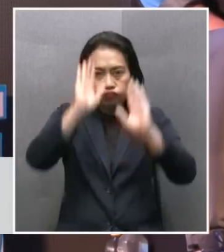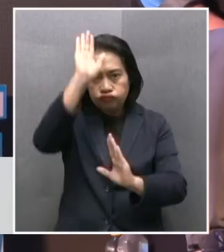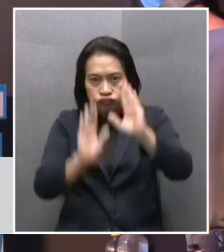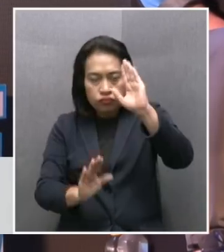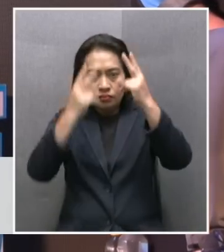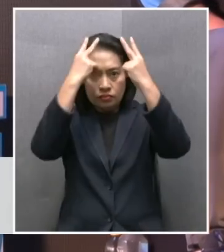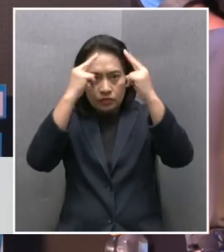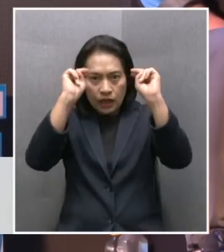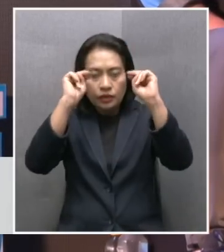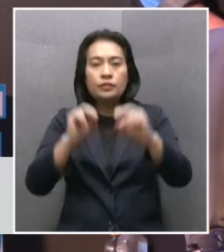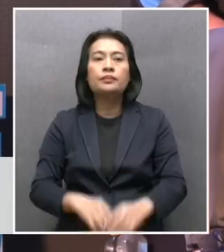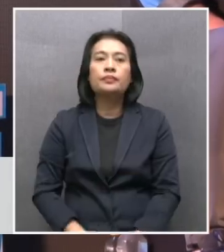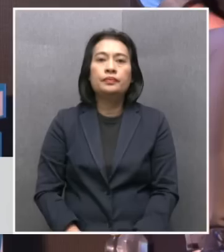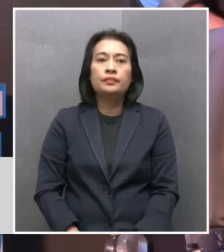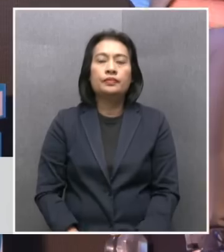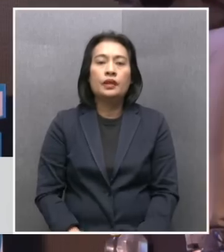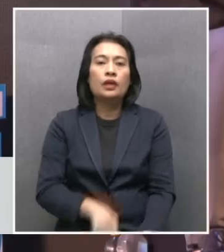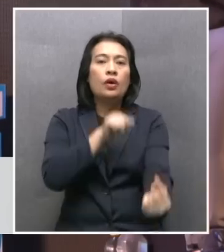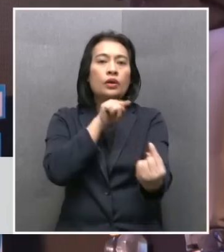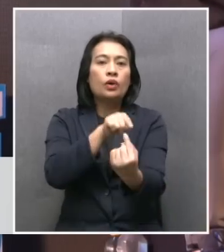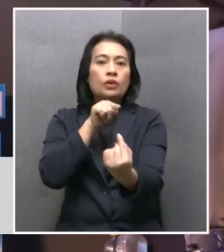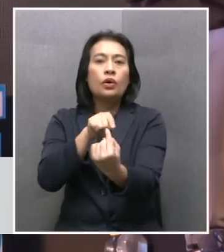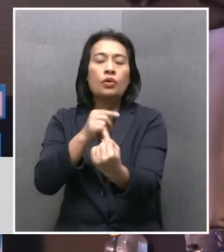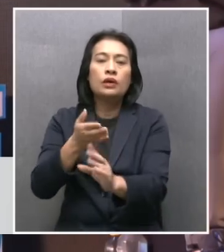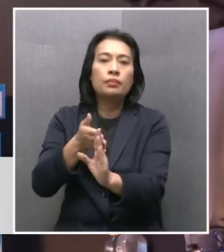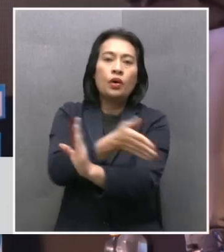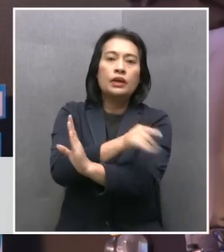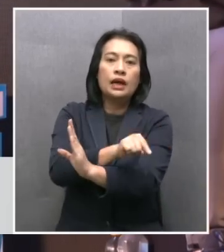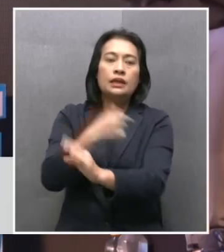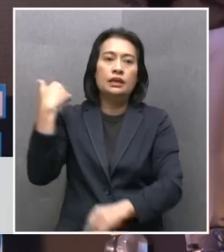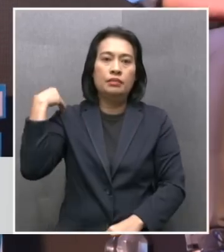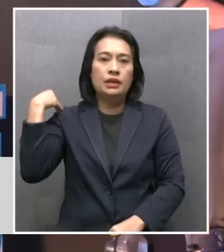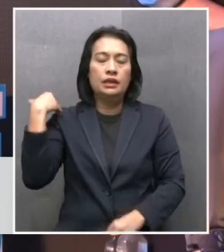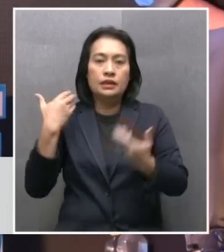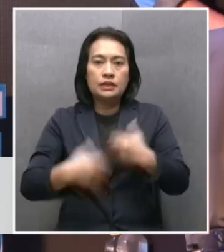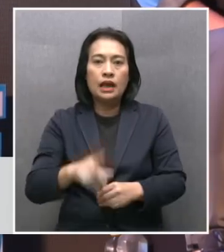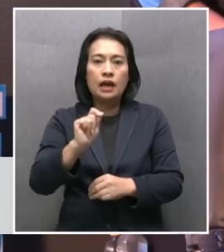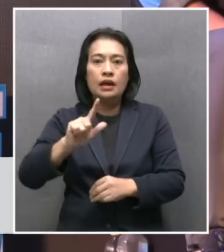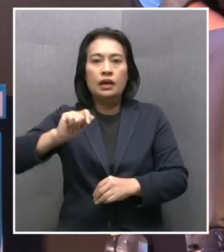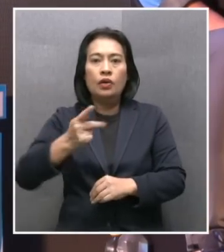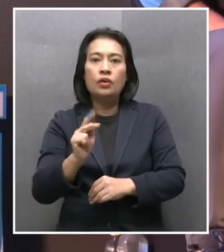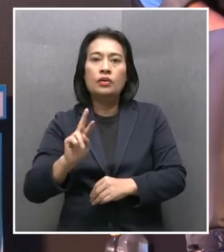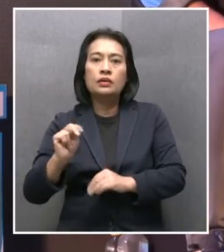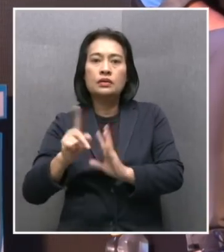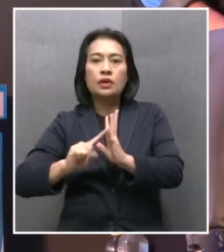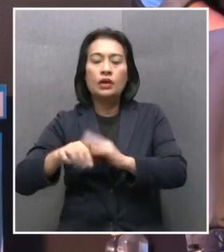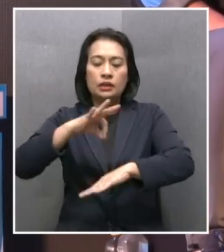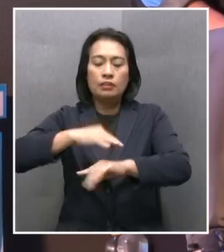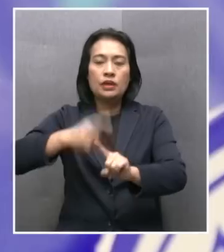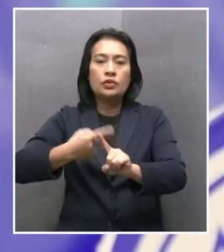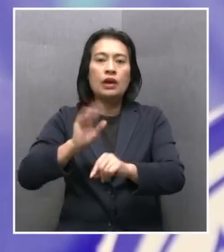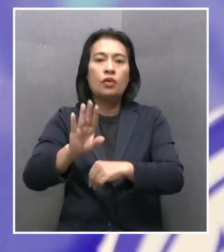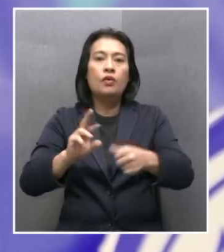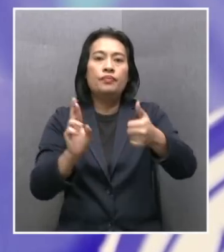รัฐมนตรนะครับดังนั้นเนี่ยก็สอดคล้องกับจุดยืนที่เคยแสดงไว้ก่อนหน้านี้เมื่อนายอลงกรณ์พลบุตรครับรักษาการรองหัวหน้า